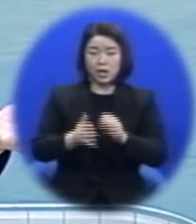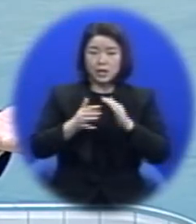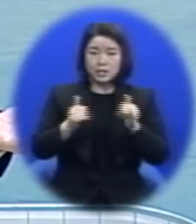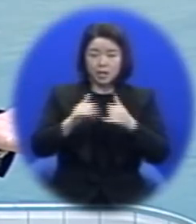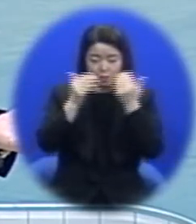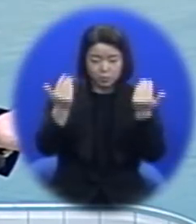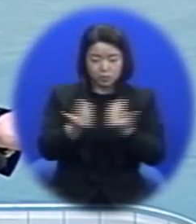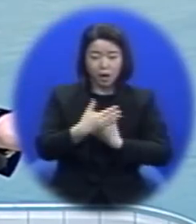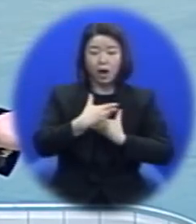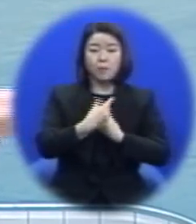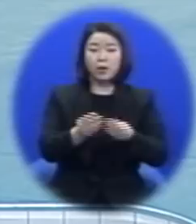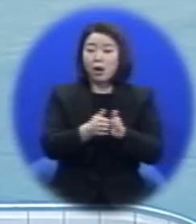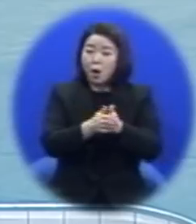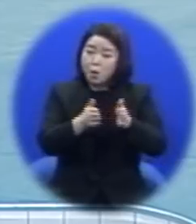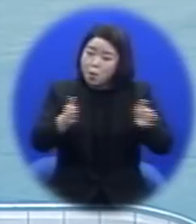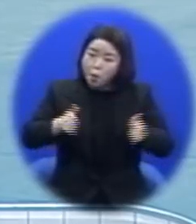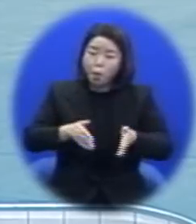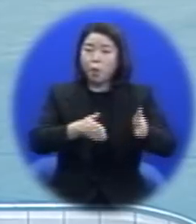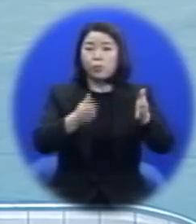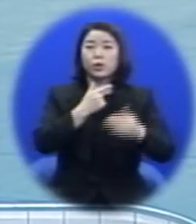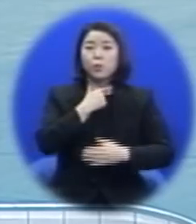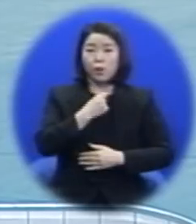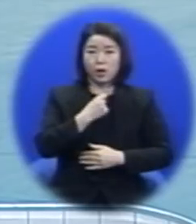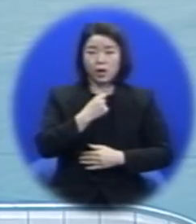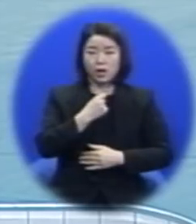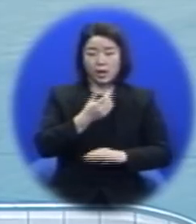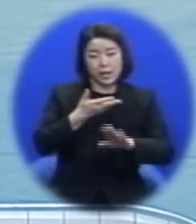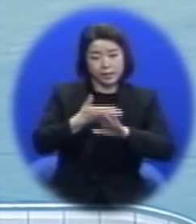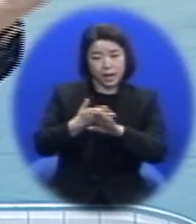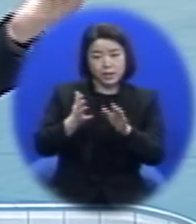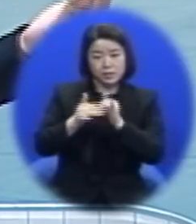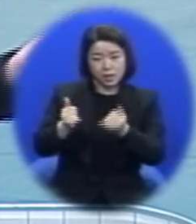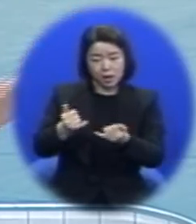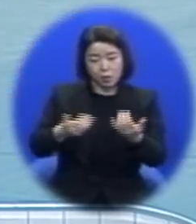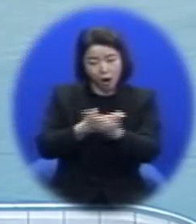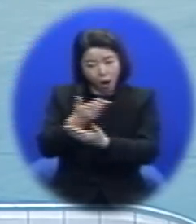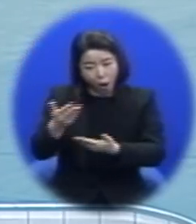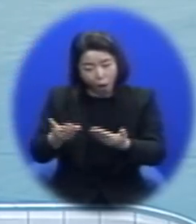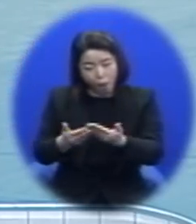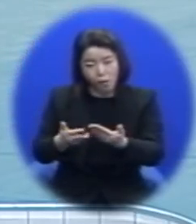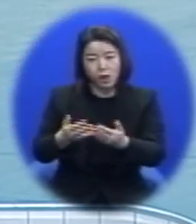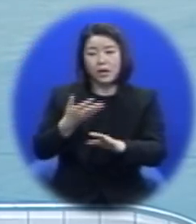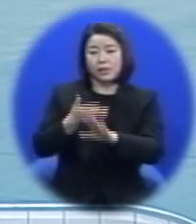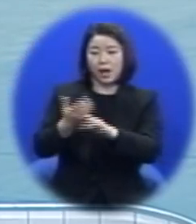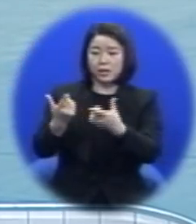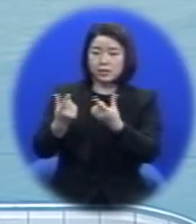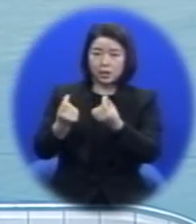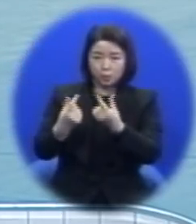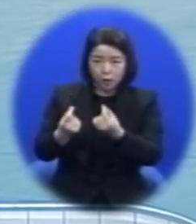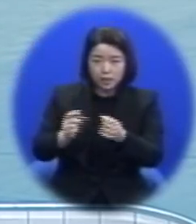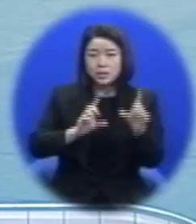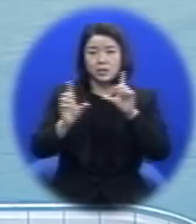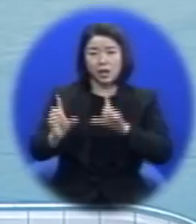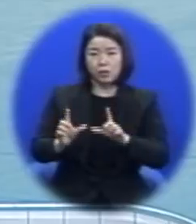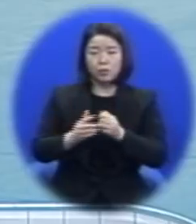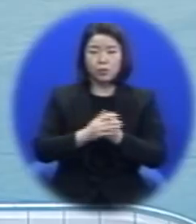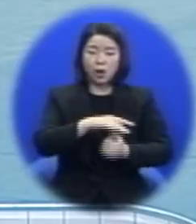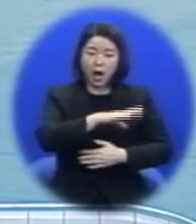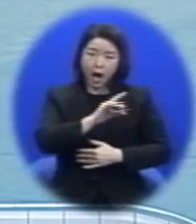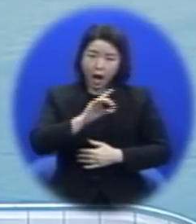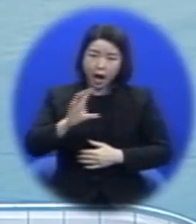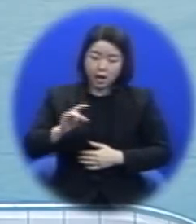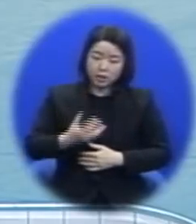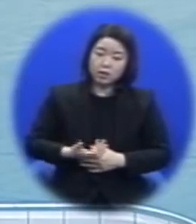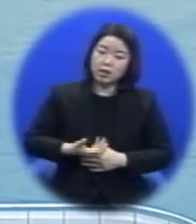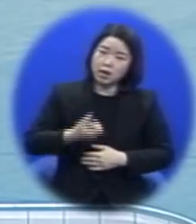원하지요. 다른 사람들처럼 어울려서 다른 사람들처럼 살고 때때로는